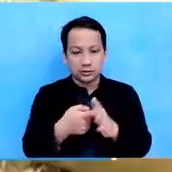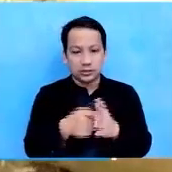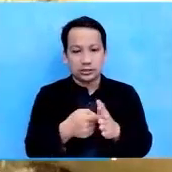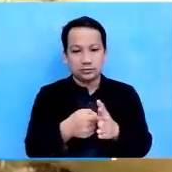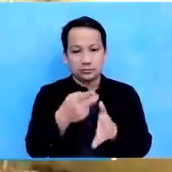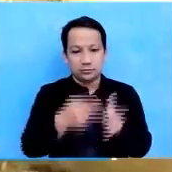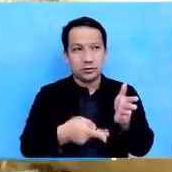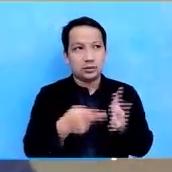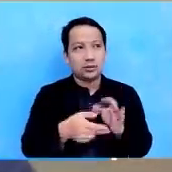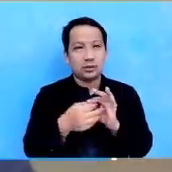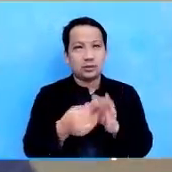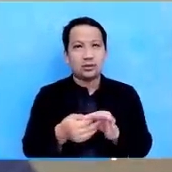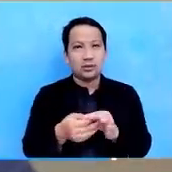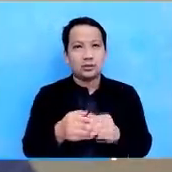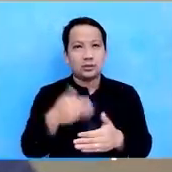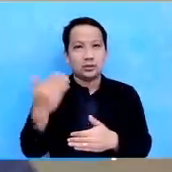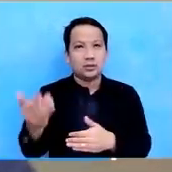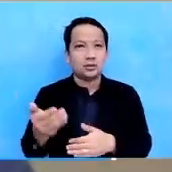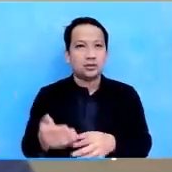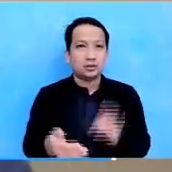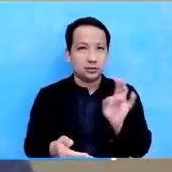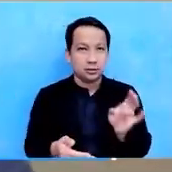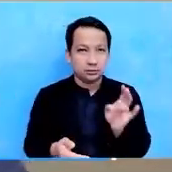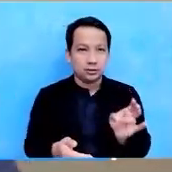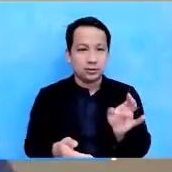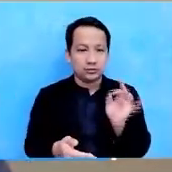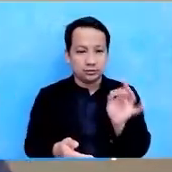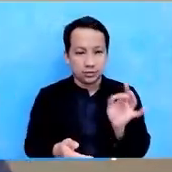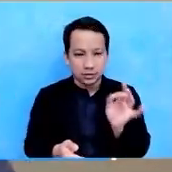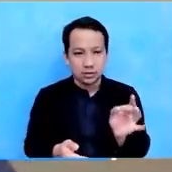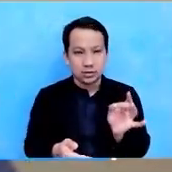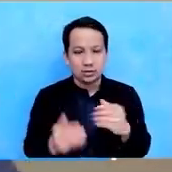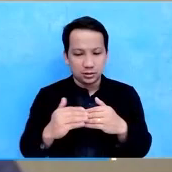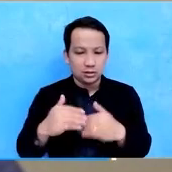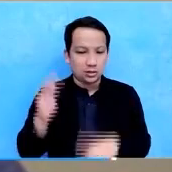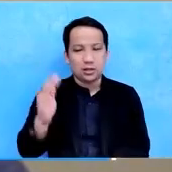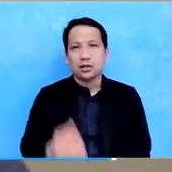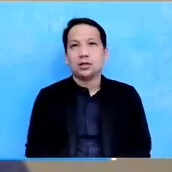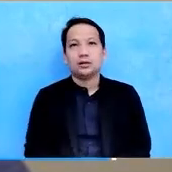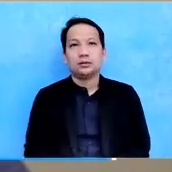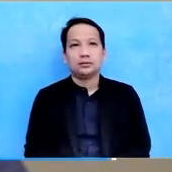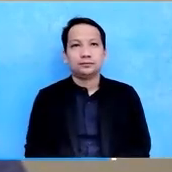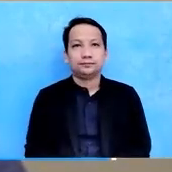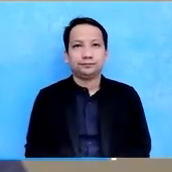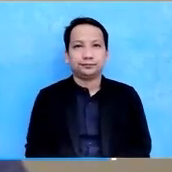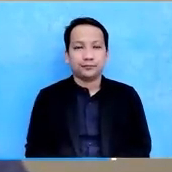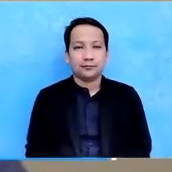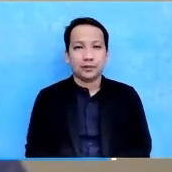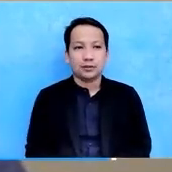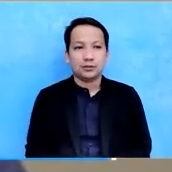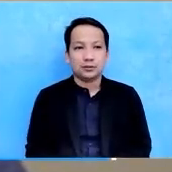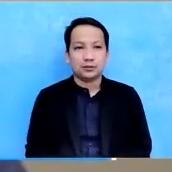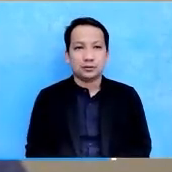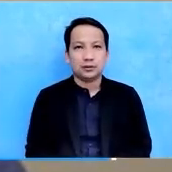siya sa 70 to 80 pesos markup ng farm gate, talagang